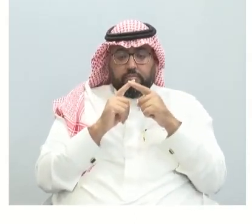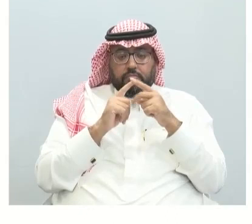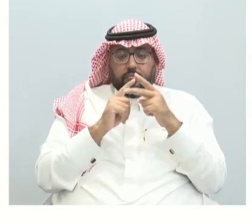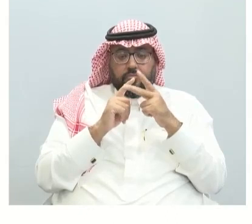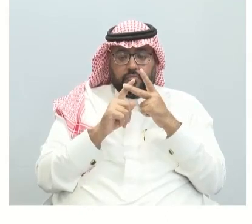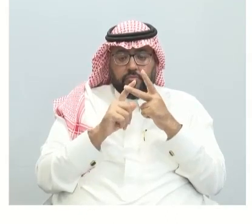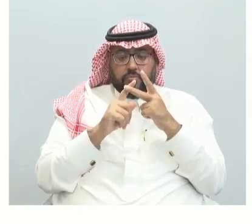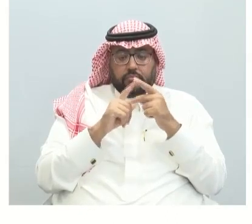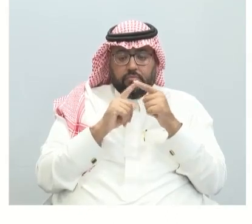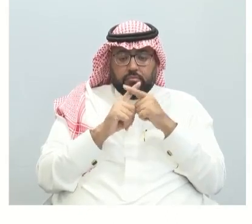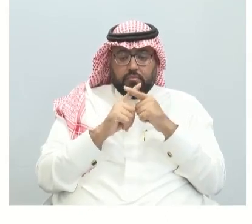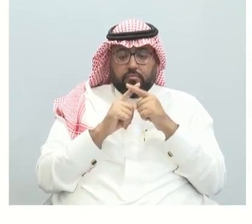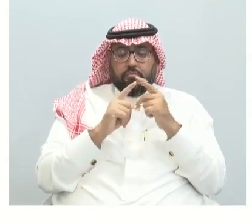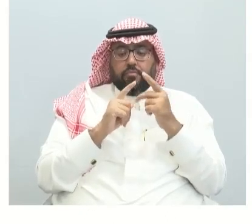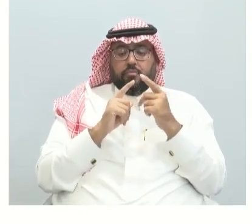اثنان